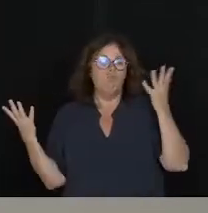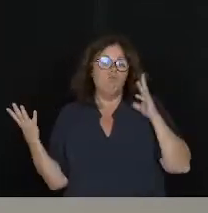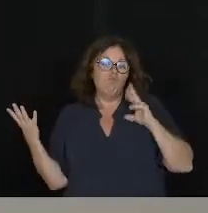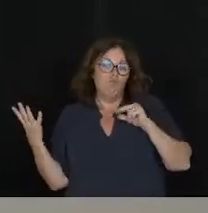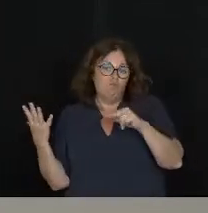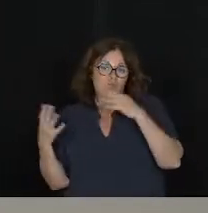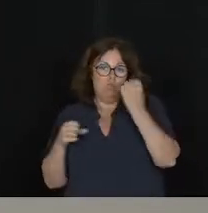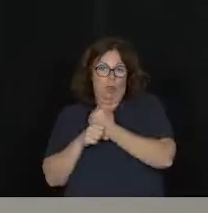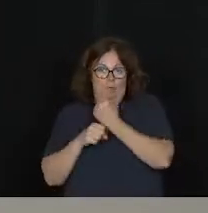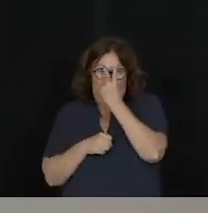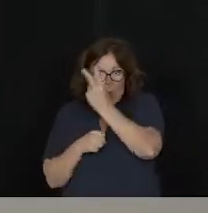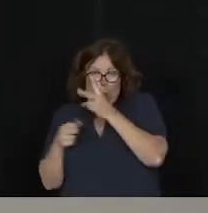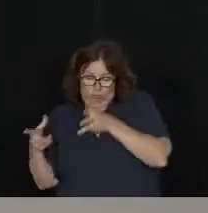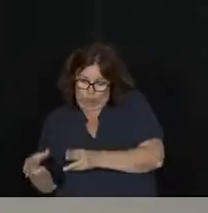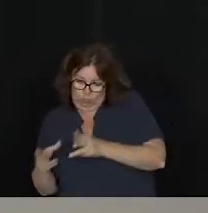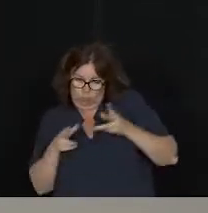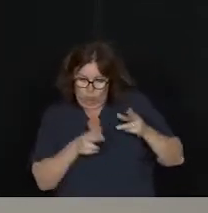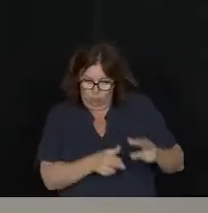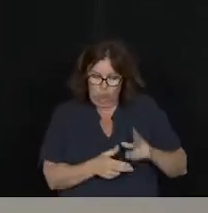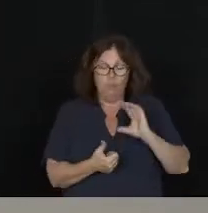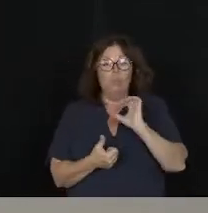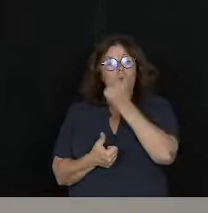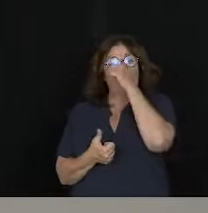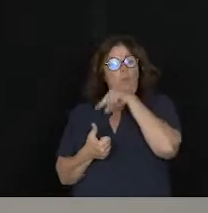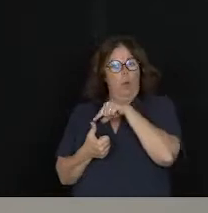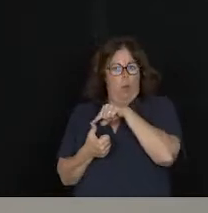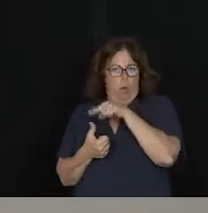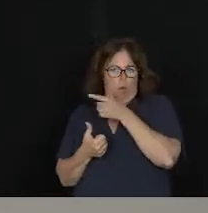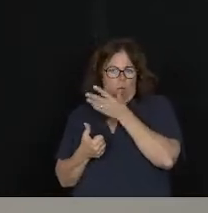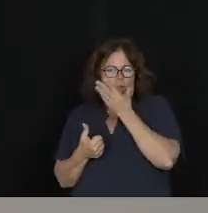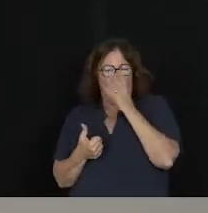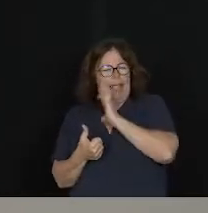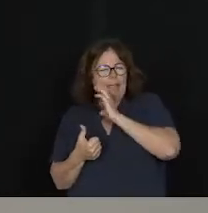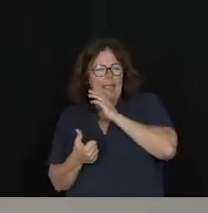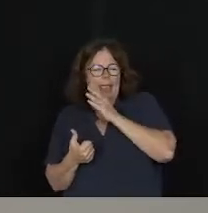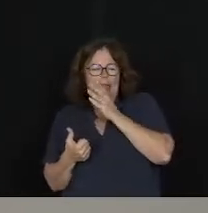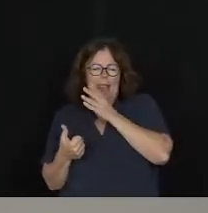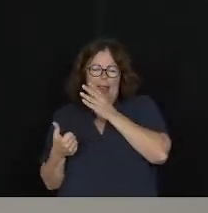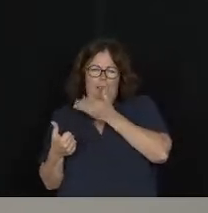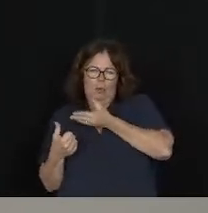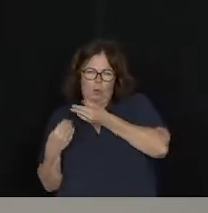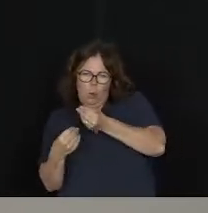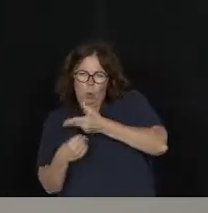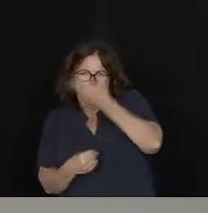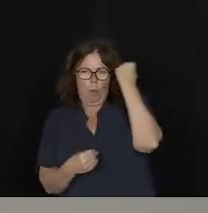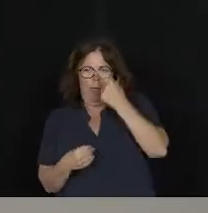on va travailler en deux temps. On va faire, dans un premier temps, on va essayer de comprendre comment le nazisme a